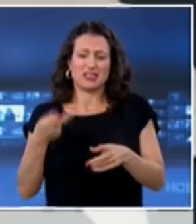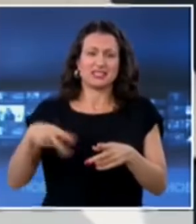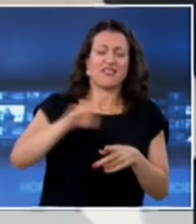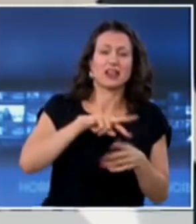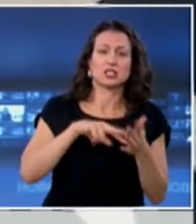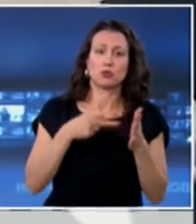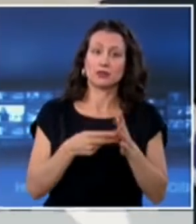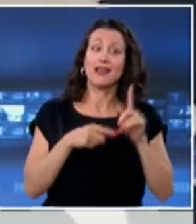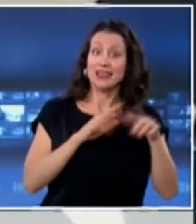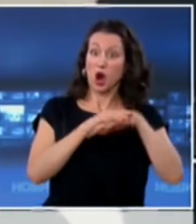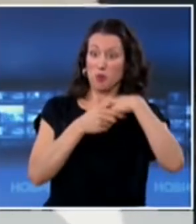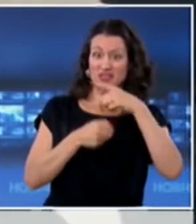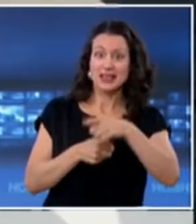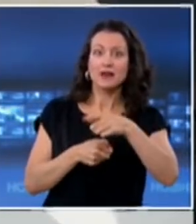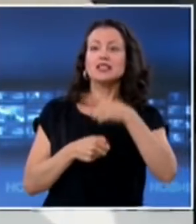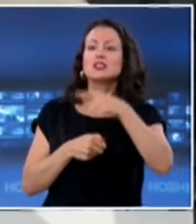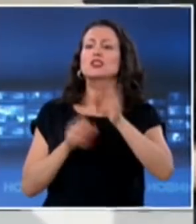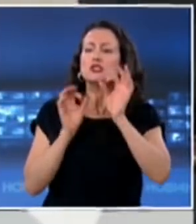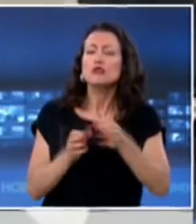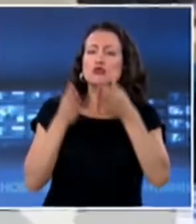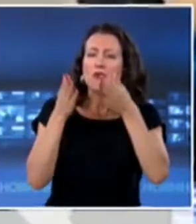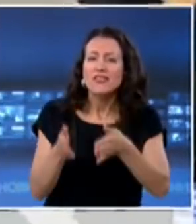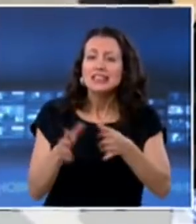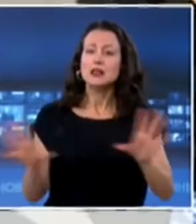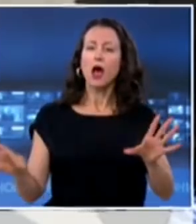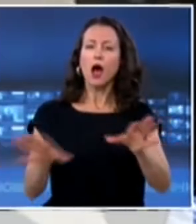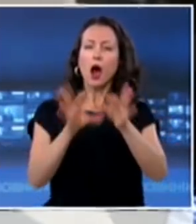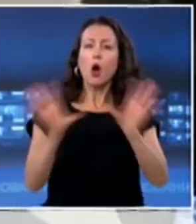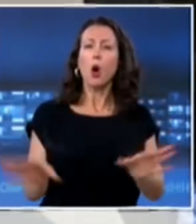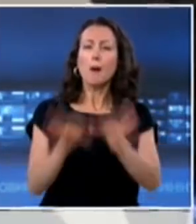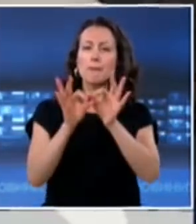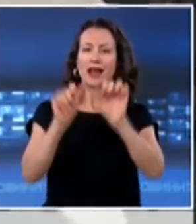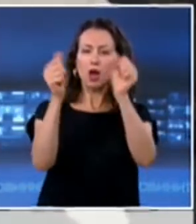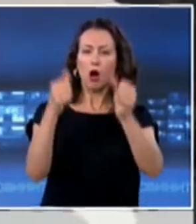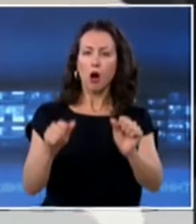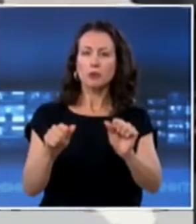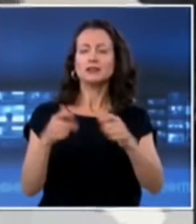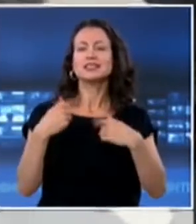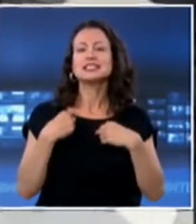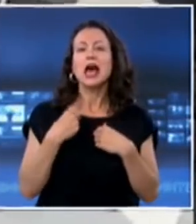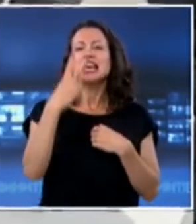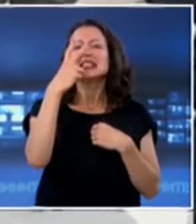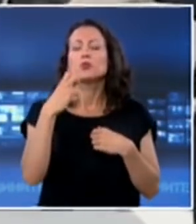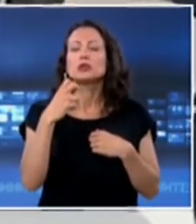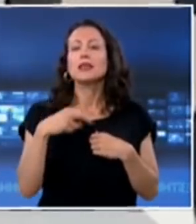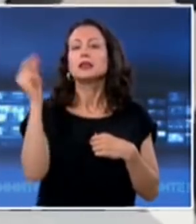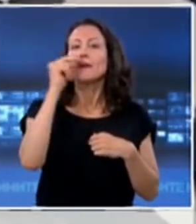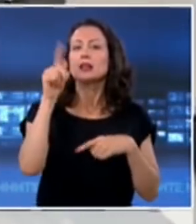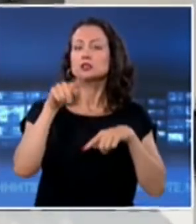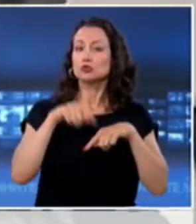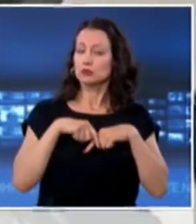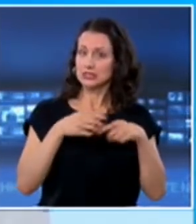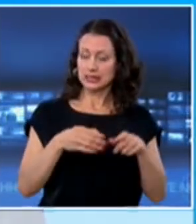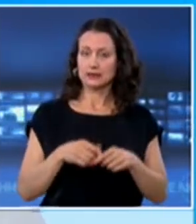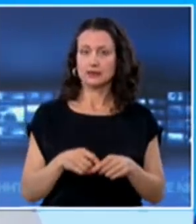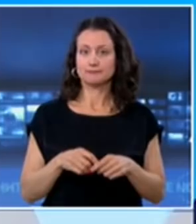цитирам: точно вие сте събирателен образ на слепотата на българското правосъдие, на пропуските в закона и на задкулисието в